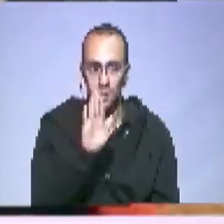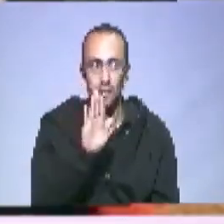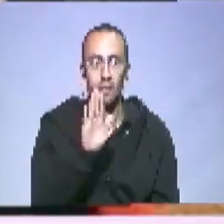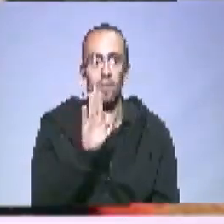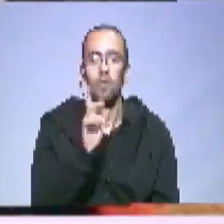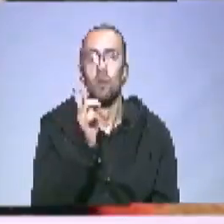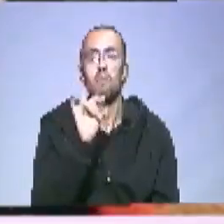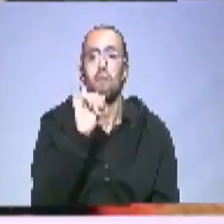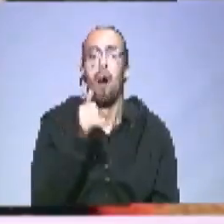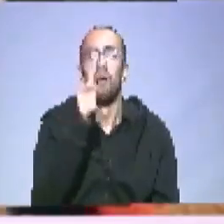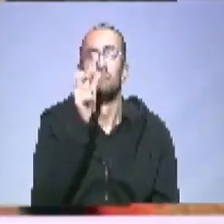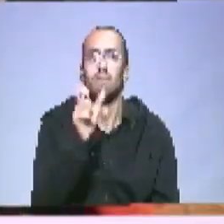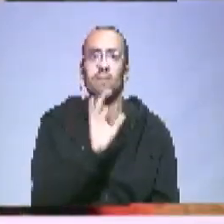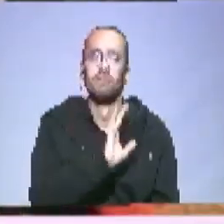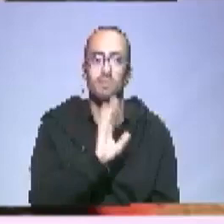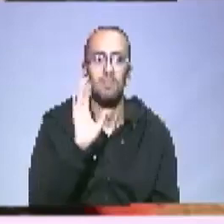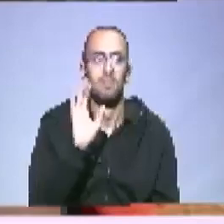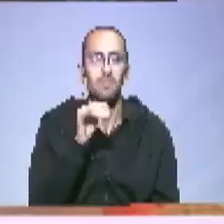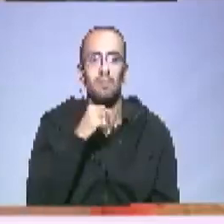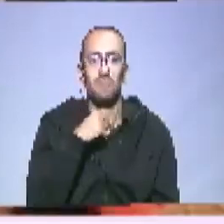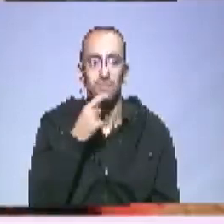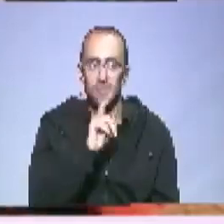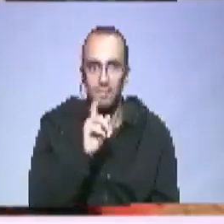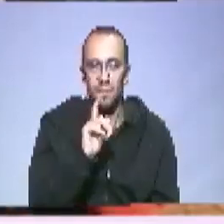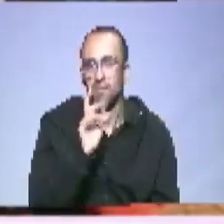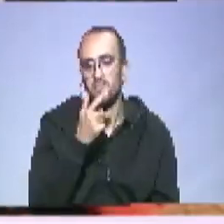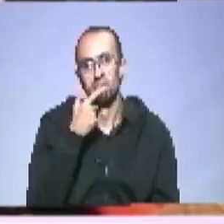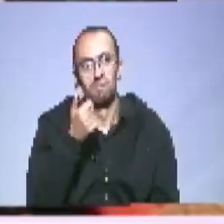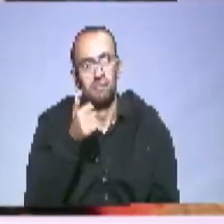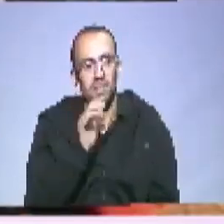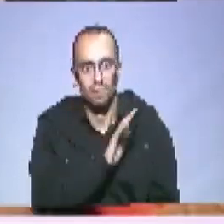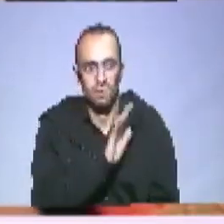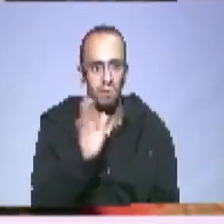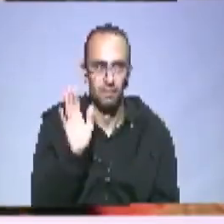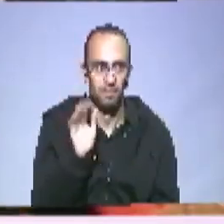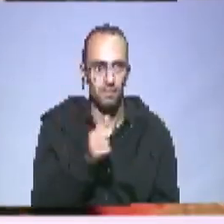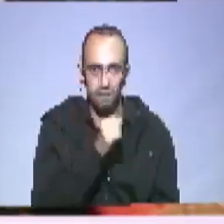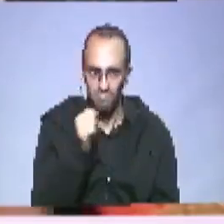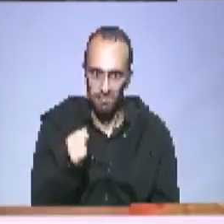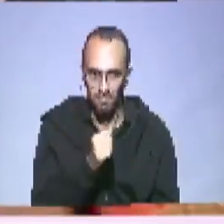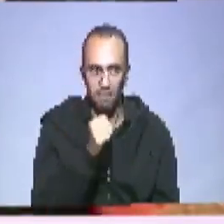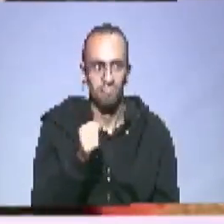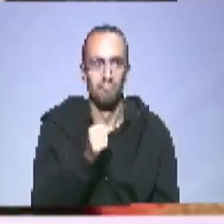الرمان من قبل ما أشوف. عشان نشكل، عشان بعد ما تطلع الفطيرة هنديها دبس رمان كده.